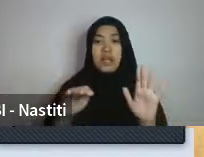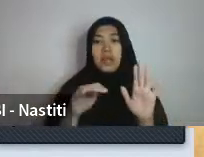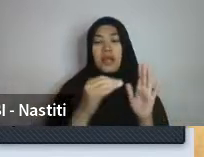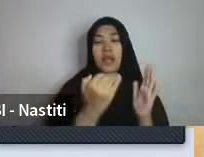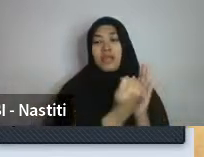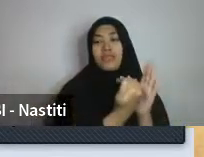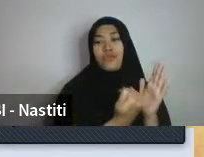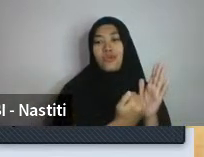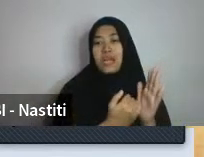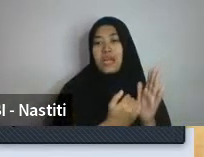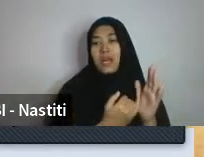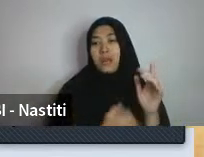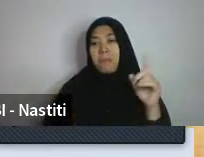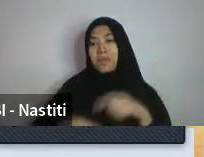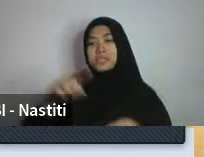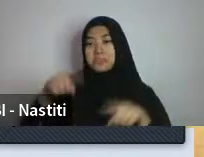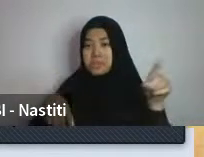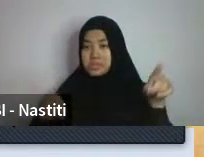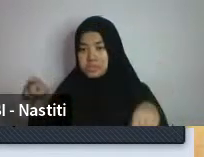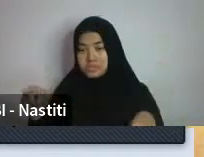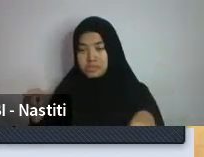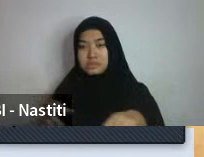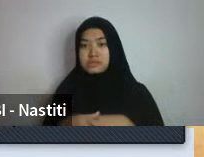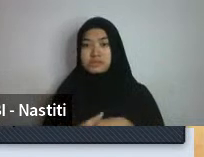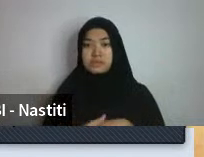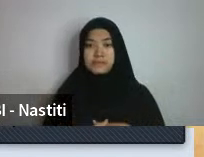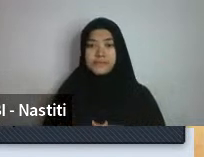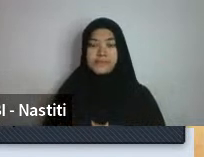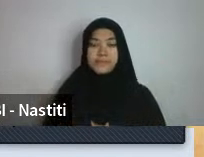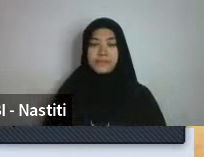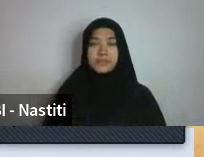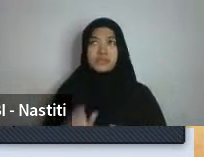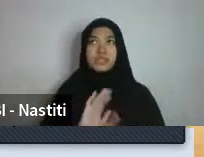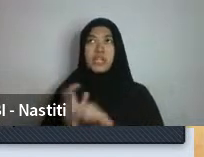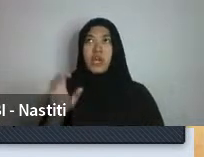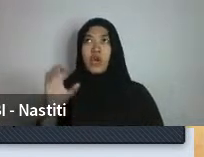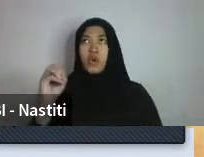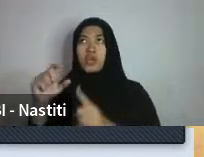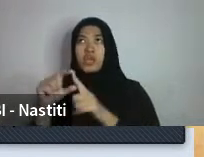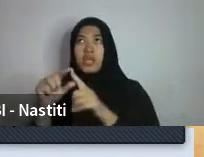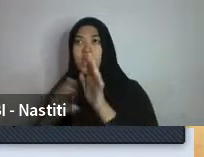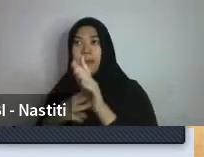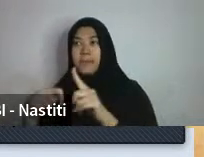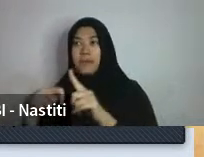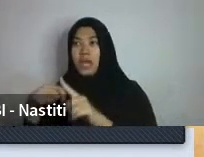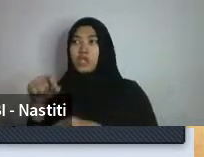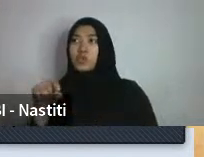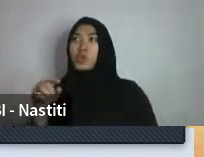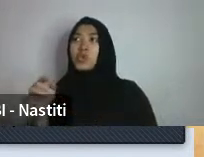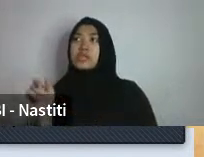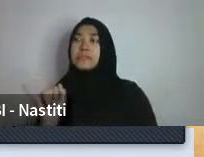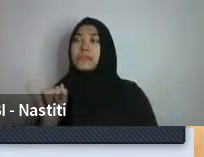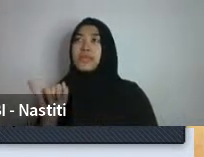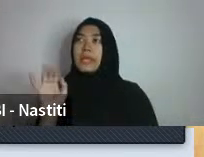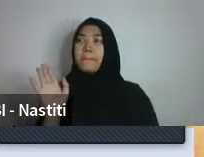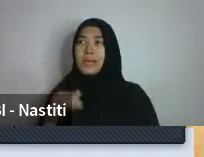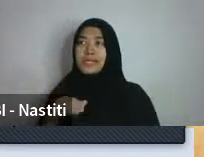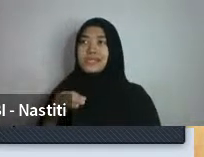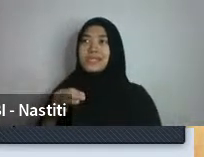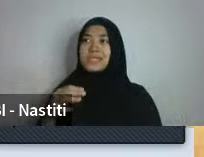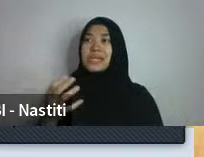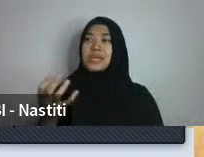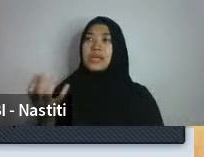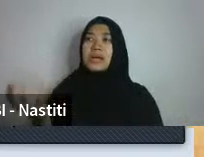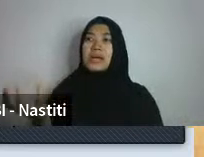belum sampai mengalami sampai gangguan jiwa berat ya. Jadi harus mendapatkan informasi yang